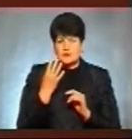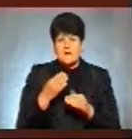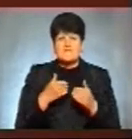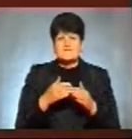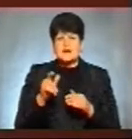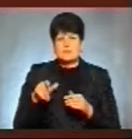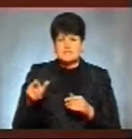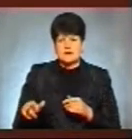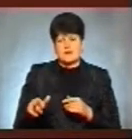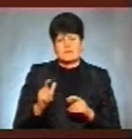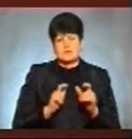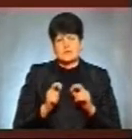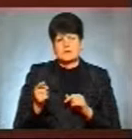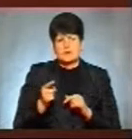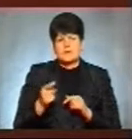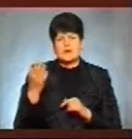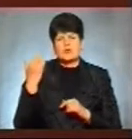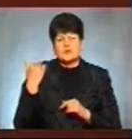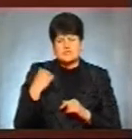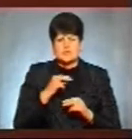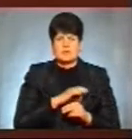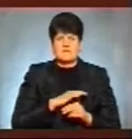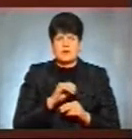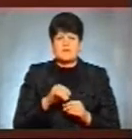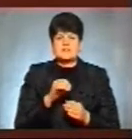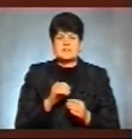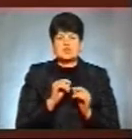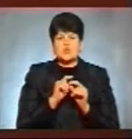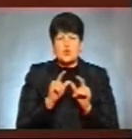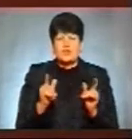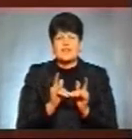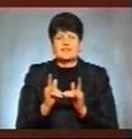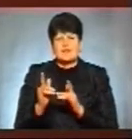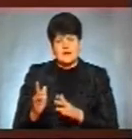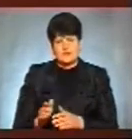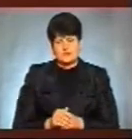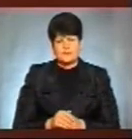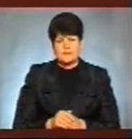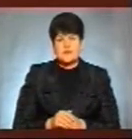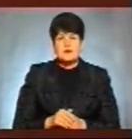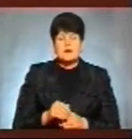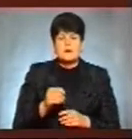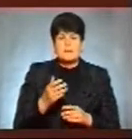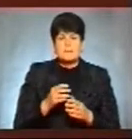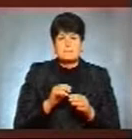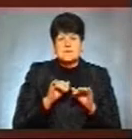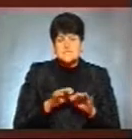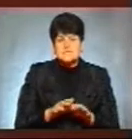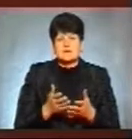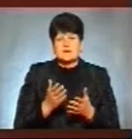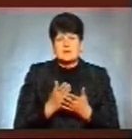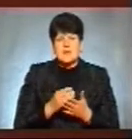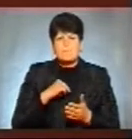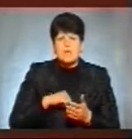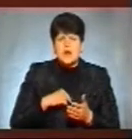випускниками вузів Тернополя, колишніми вихованцями Коропецької школи-інтернату для дітей-сиріт. Місією волонтерів фонду «Майбутнє сиріт» є